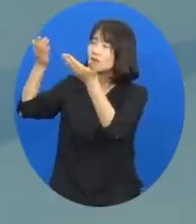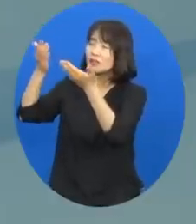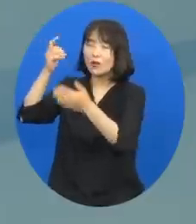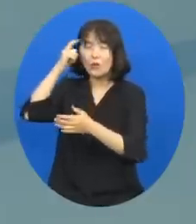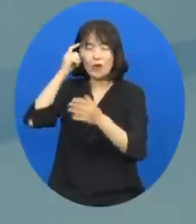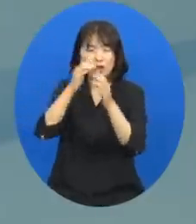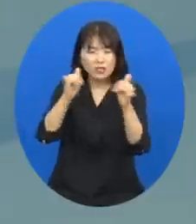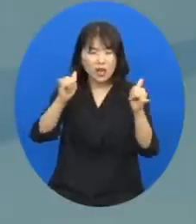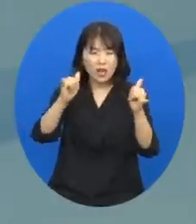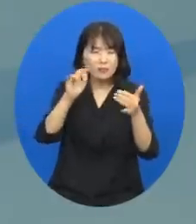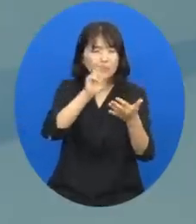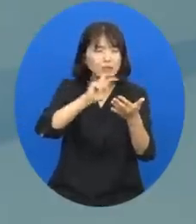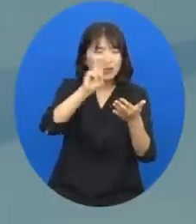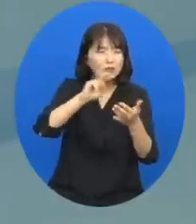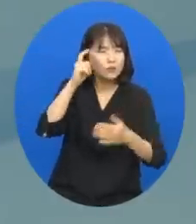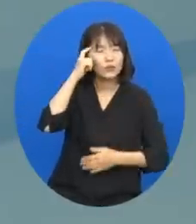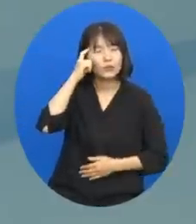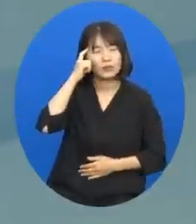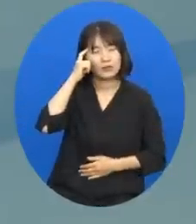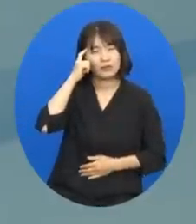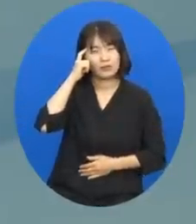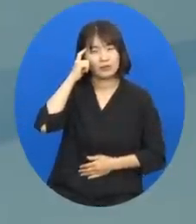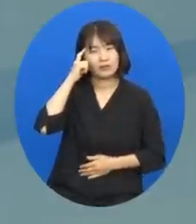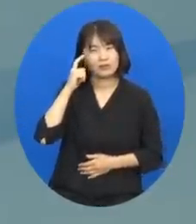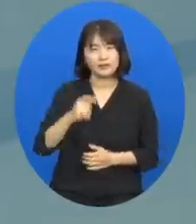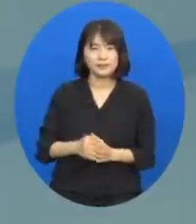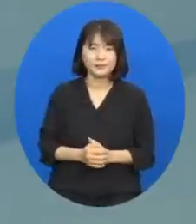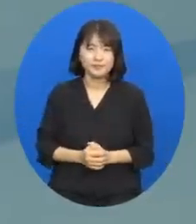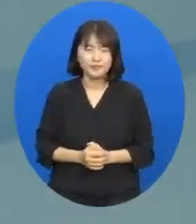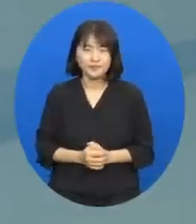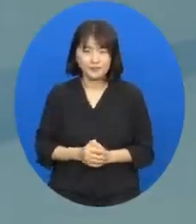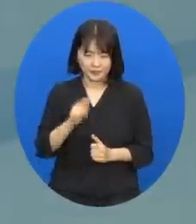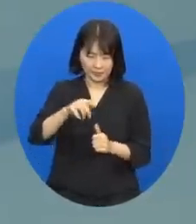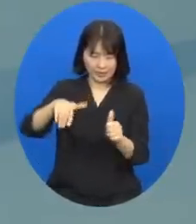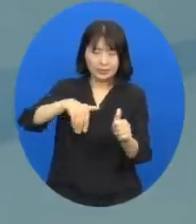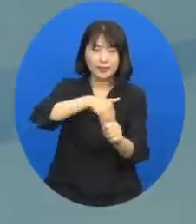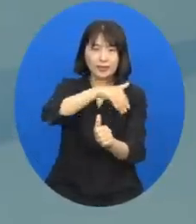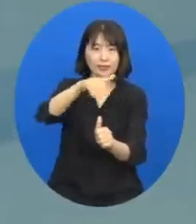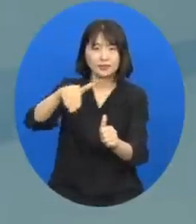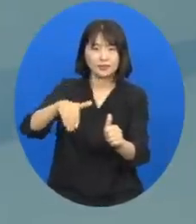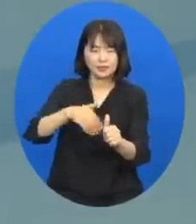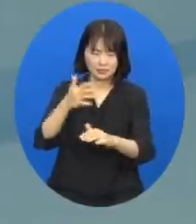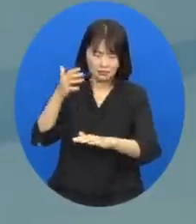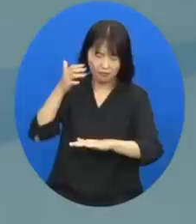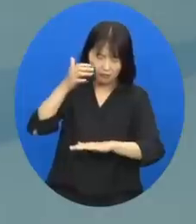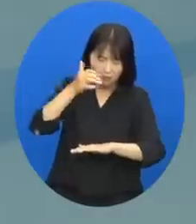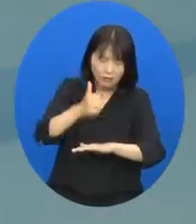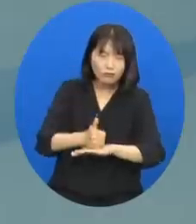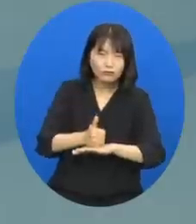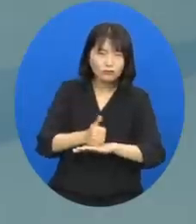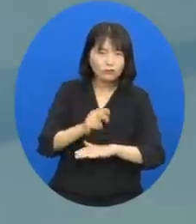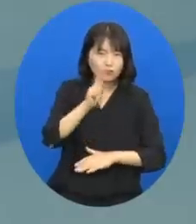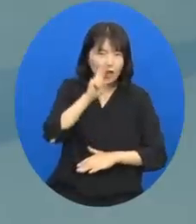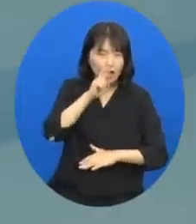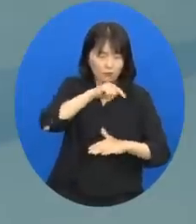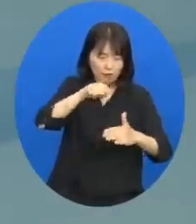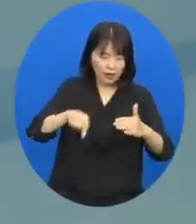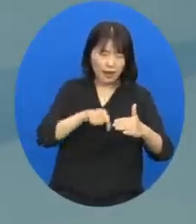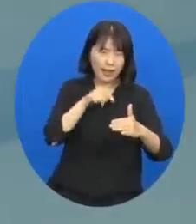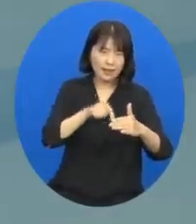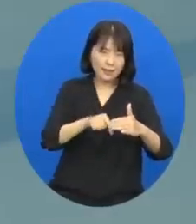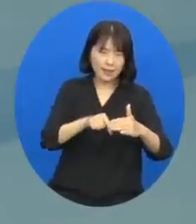돌립니다 까 이런 상황들이 여 결국에는 이 4월 안에 잠재되어